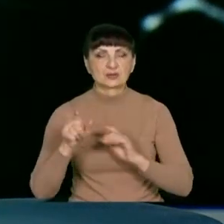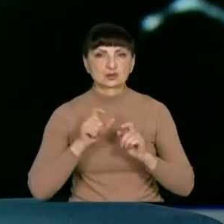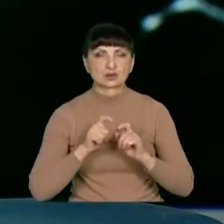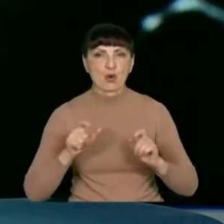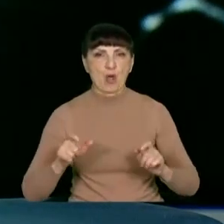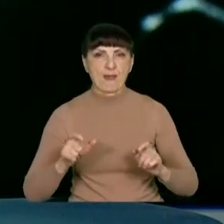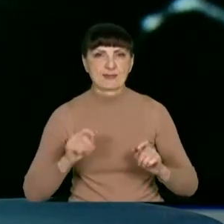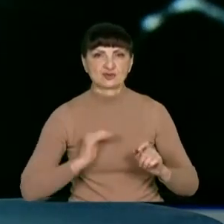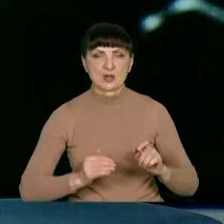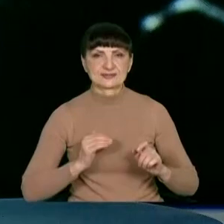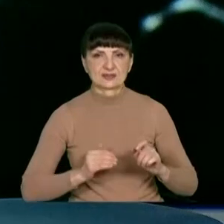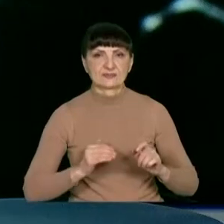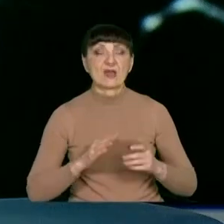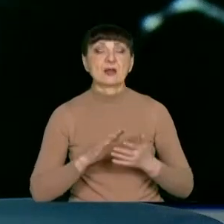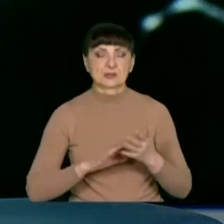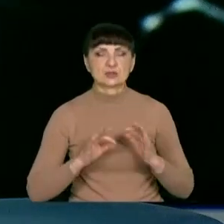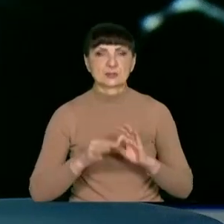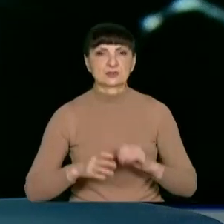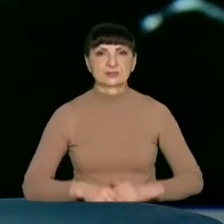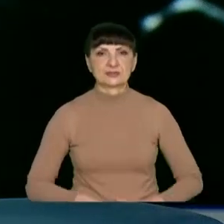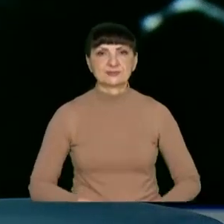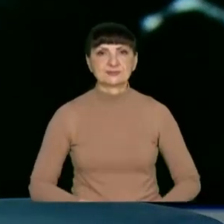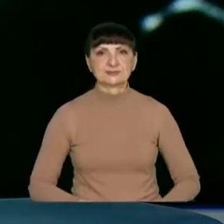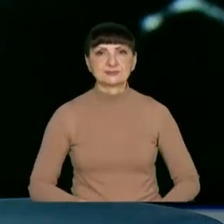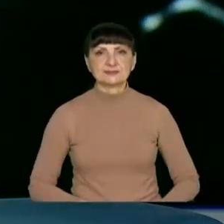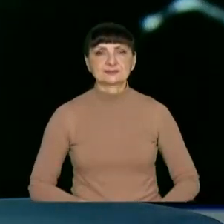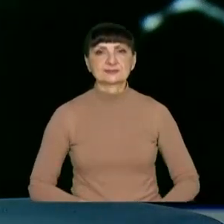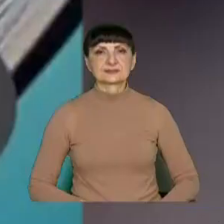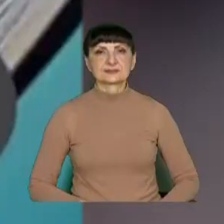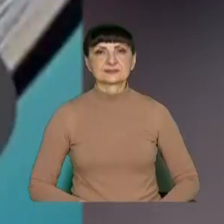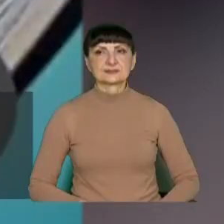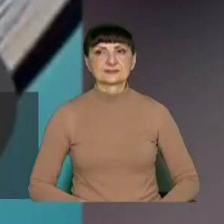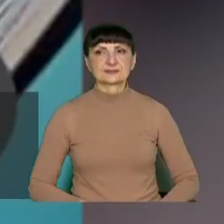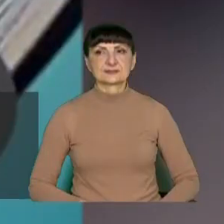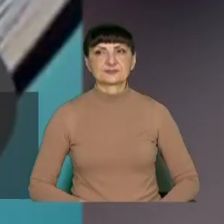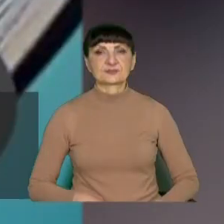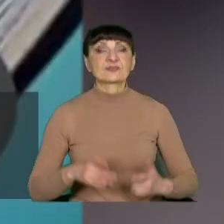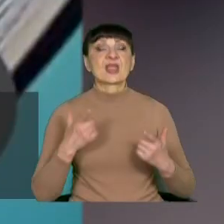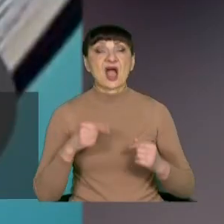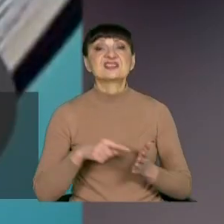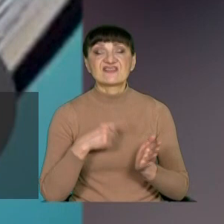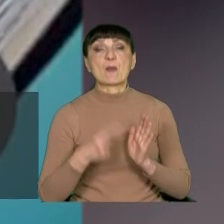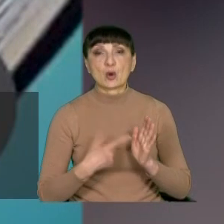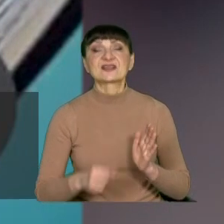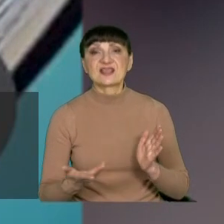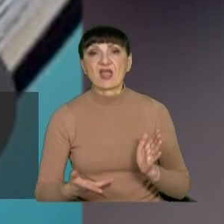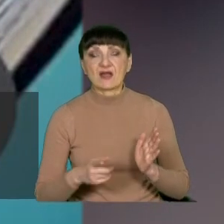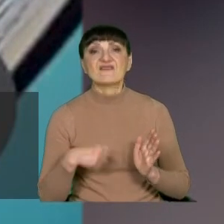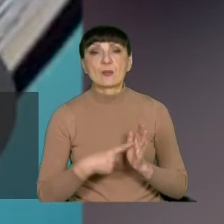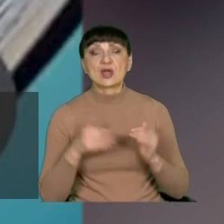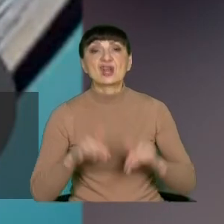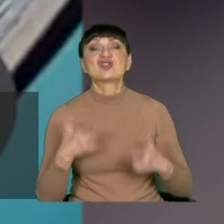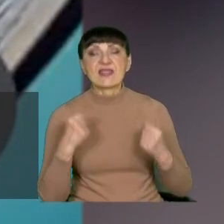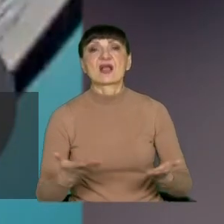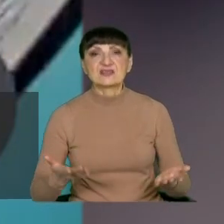учебного заведения. Рамина Мирзалимова с подробностями. А где вопрос задачи? Где решение